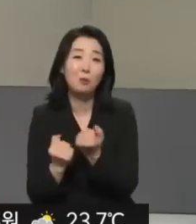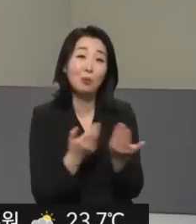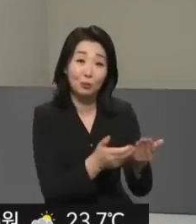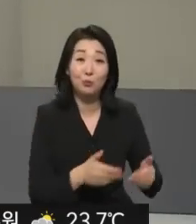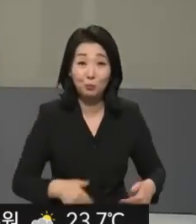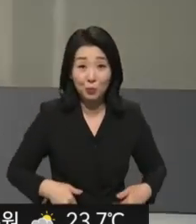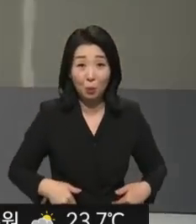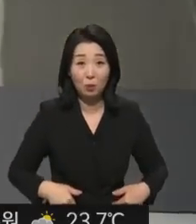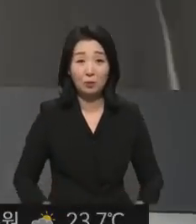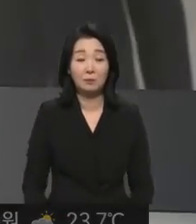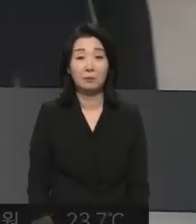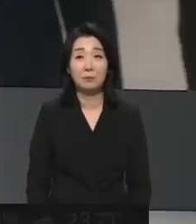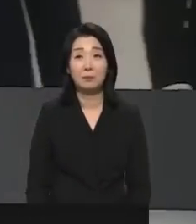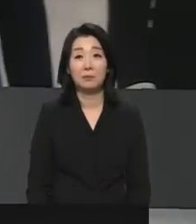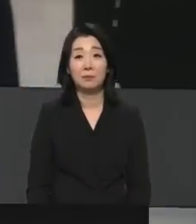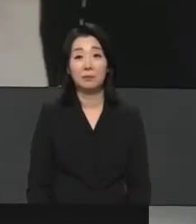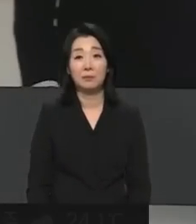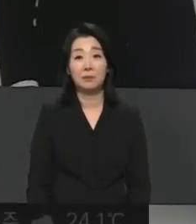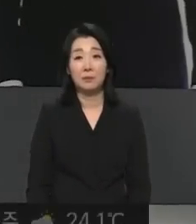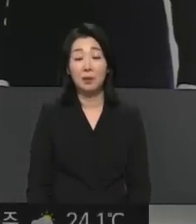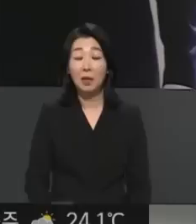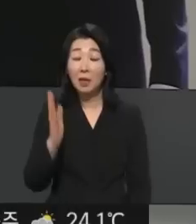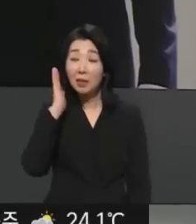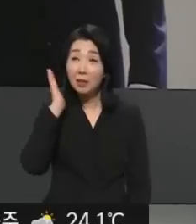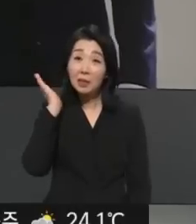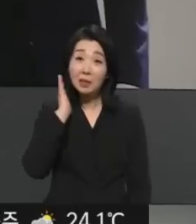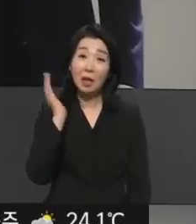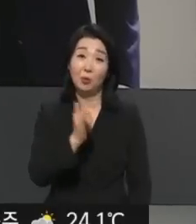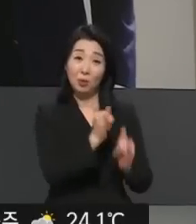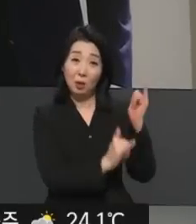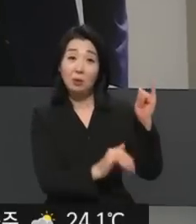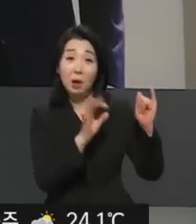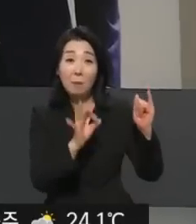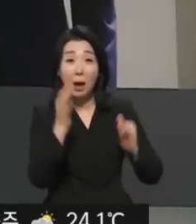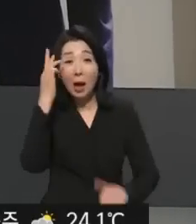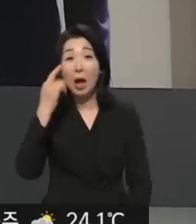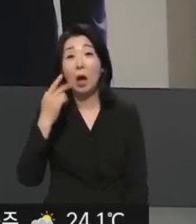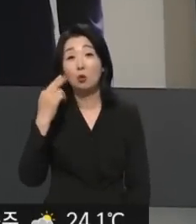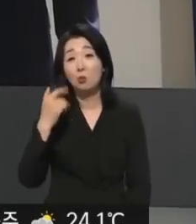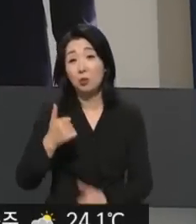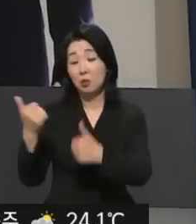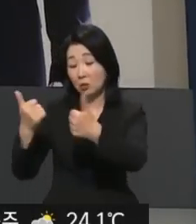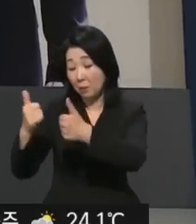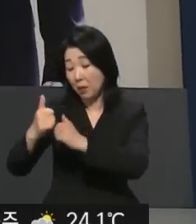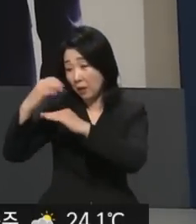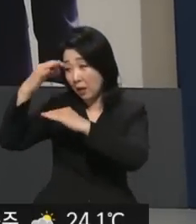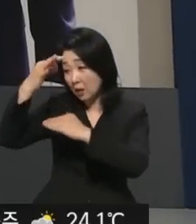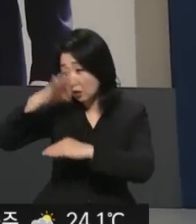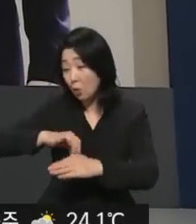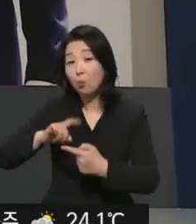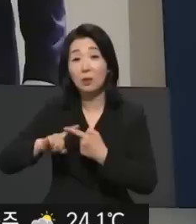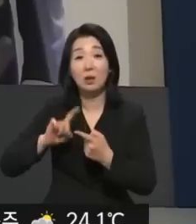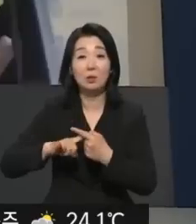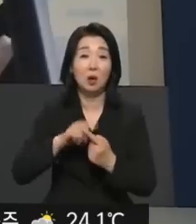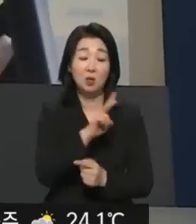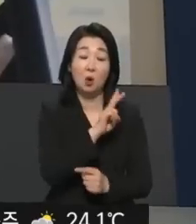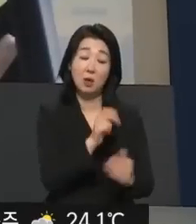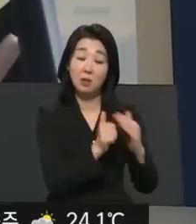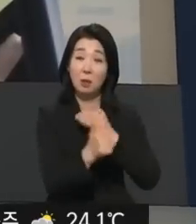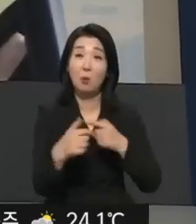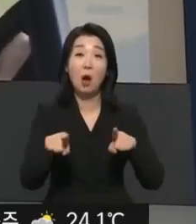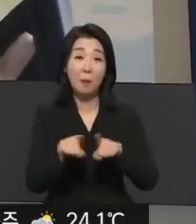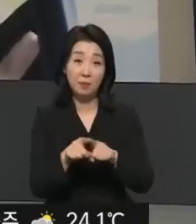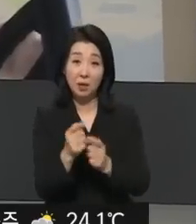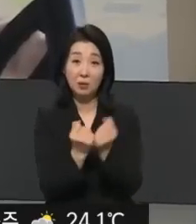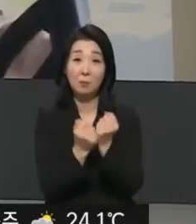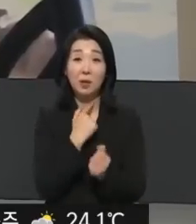실제 역대 대통령들은 한미 정상회담 성과를 여야 대표와 공유해왔습니다. 그중에서도 이번 정권과 줄곧 비교되는